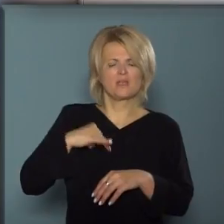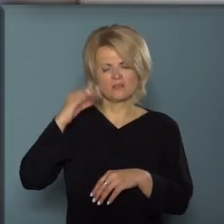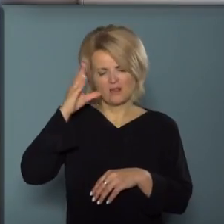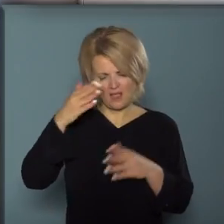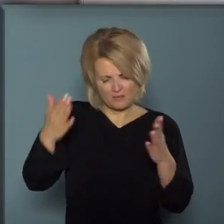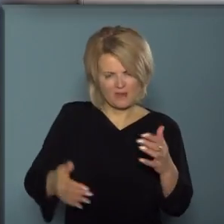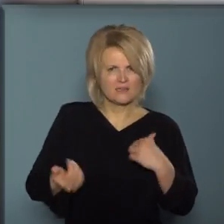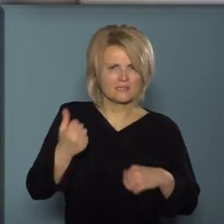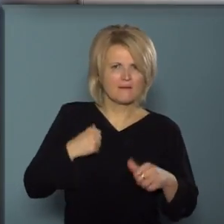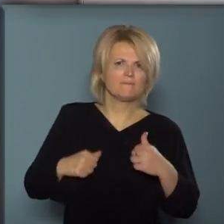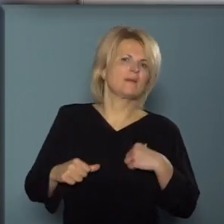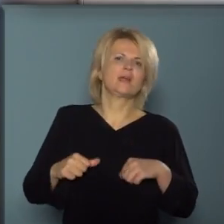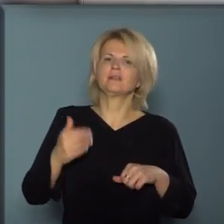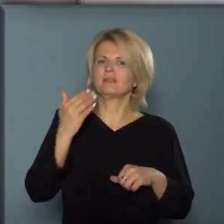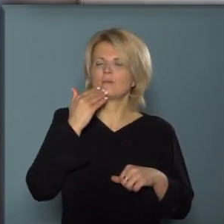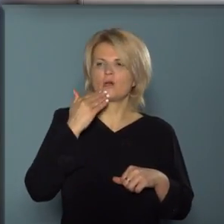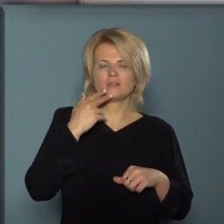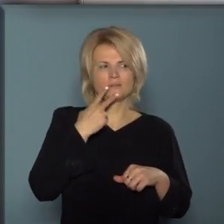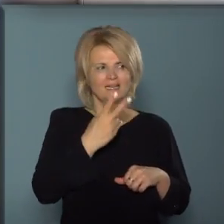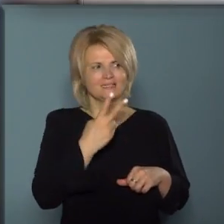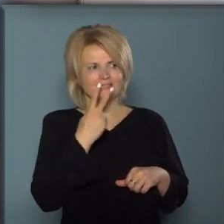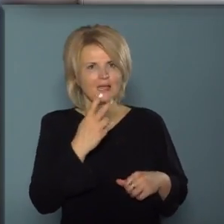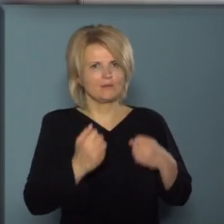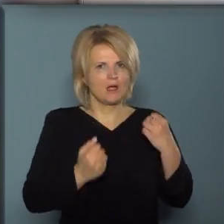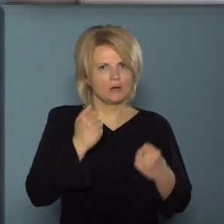és jaj, hogy szenved. Úgyhogy így